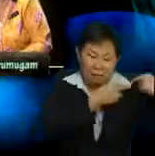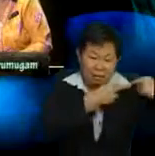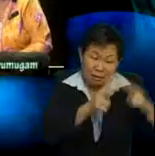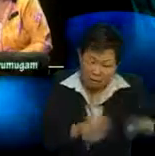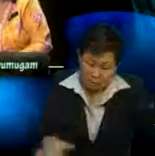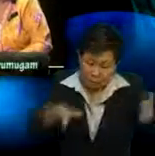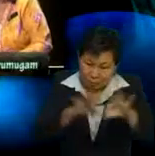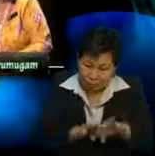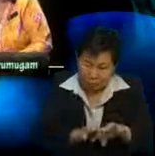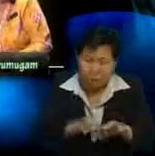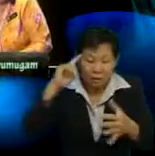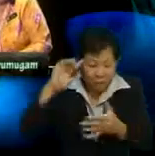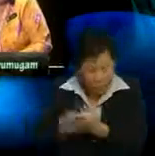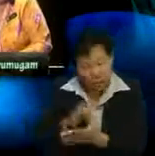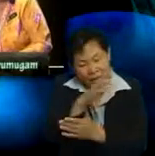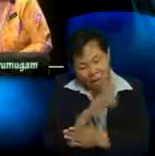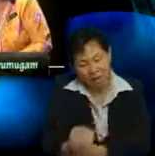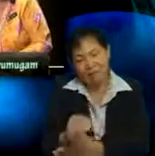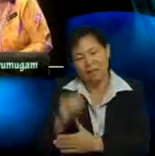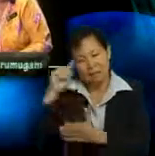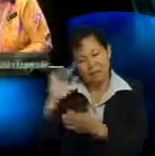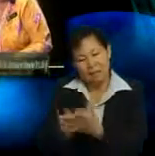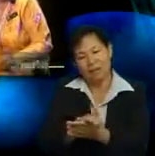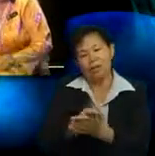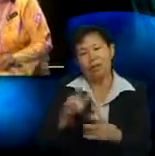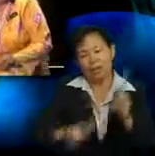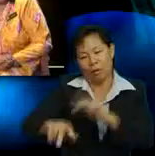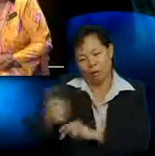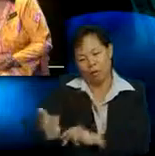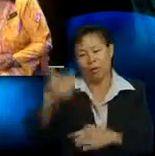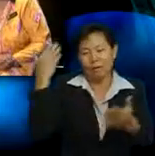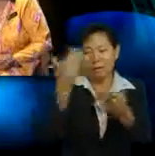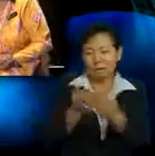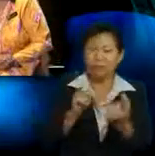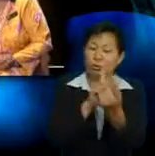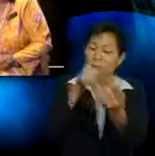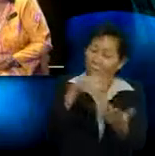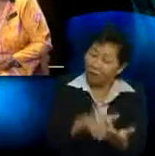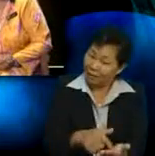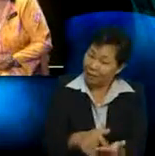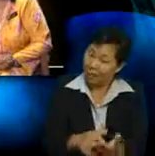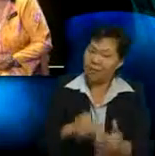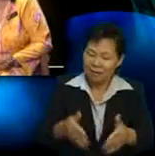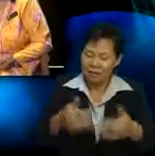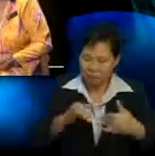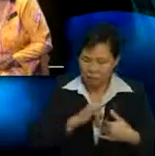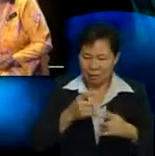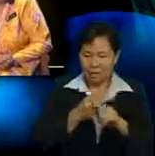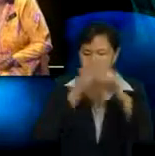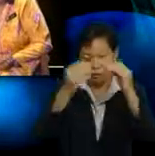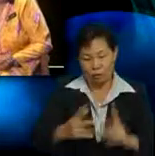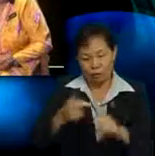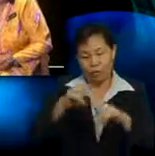supaya kita dipercayai dan diyakini oleh orang lain. Sehingga berjumpa lagi. Salam sayang dari cikgu